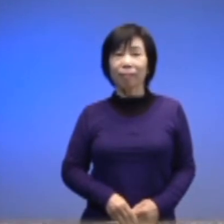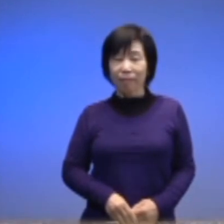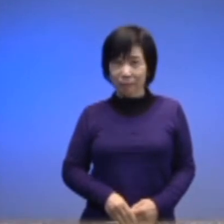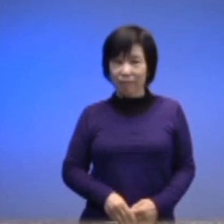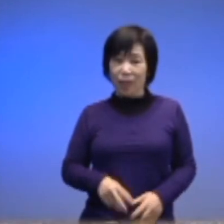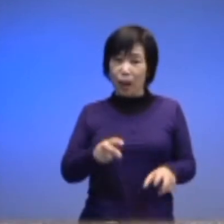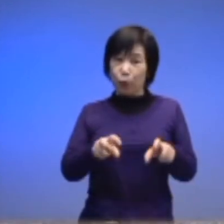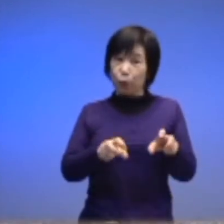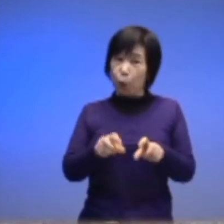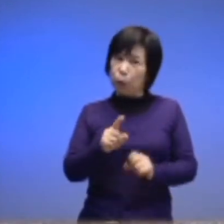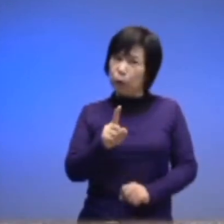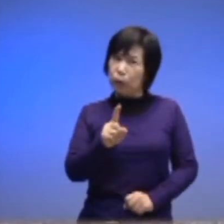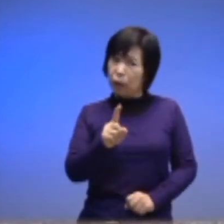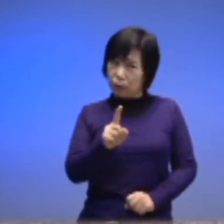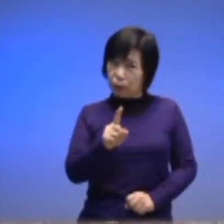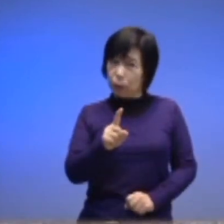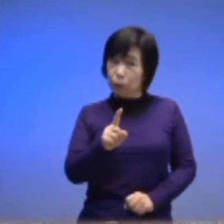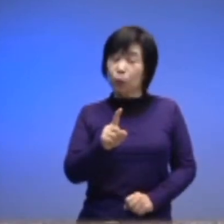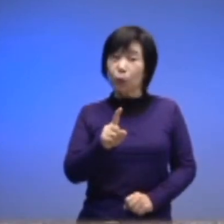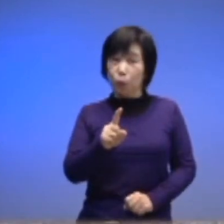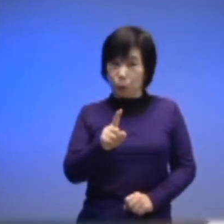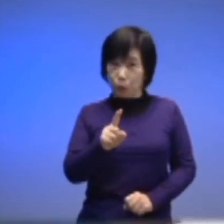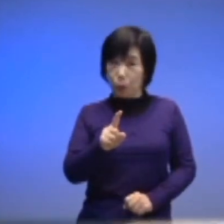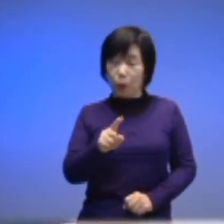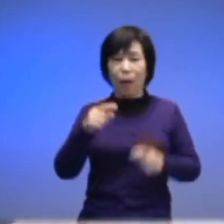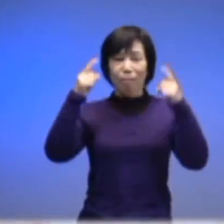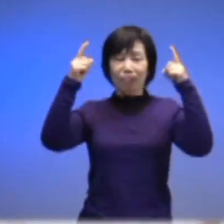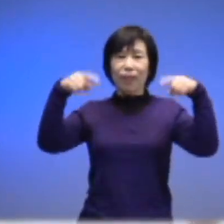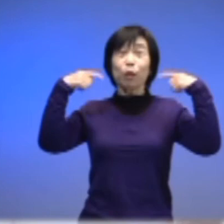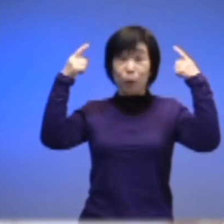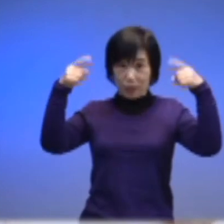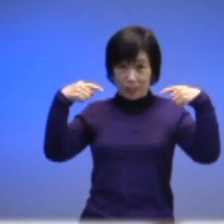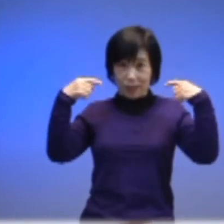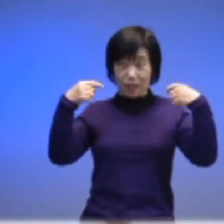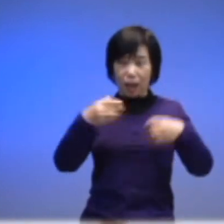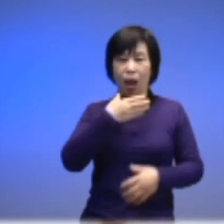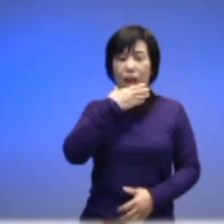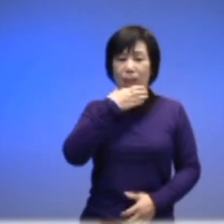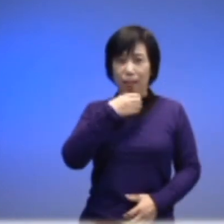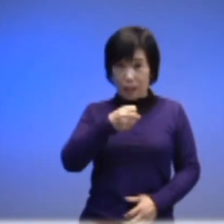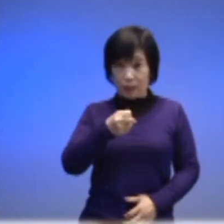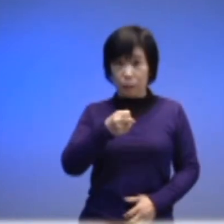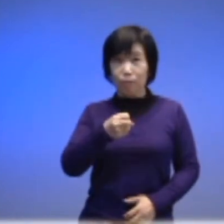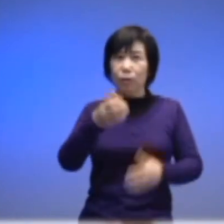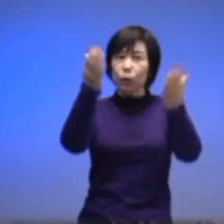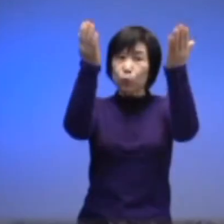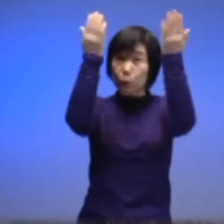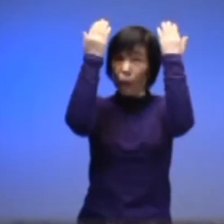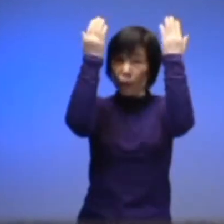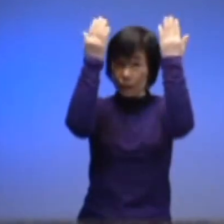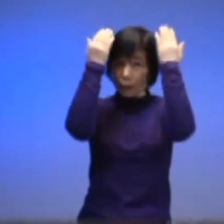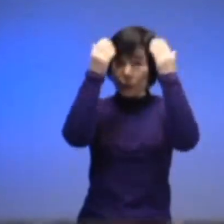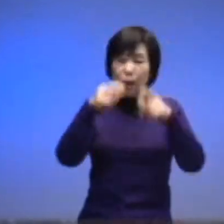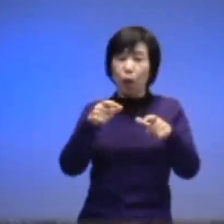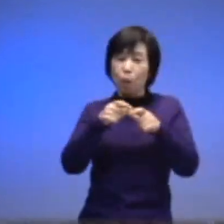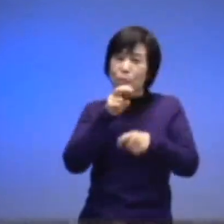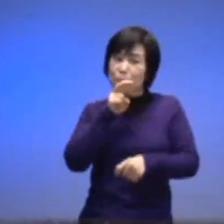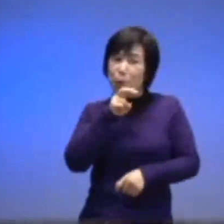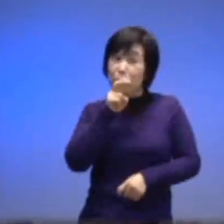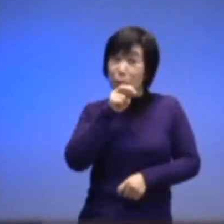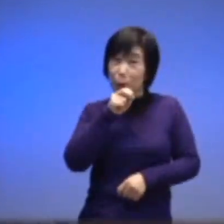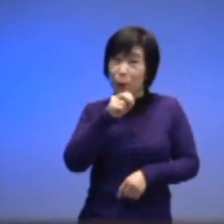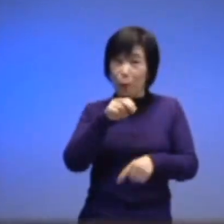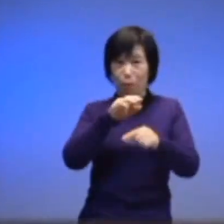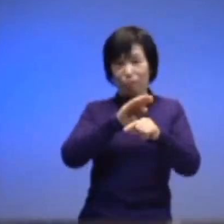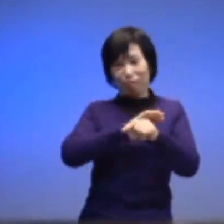南部丘陵公園の小動物園には羊、ヤギ、ウサギ、モルモット、クジャ